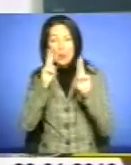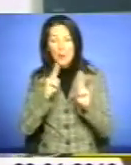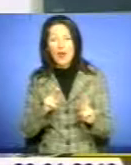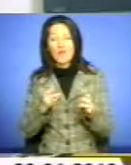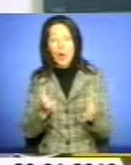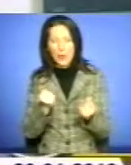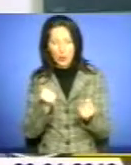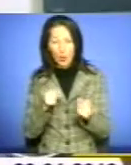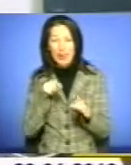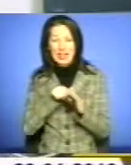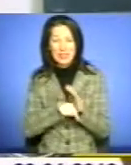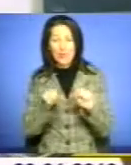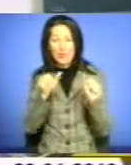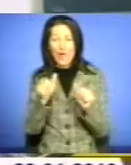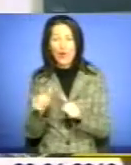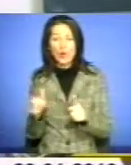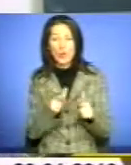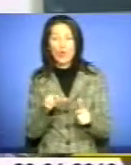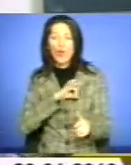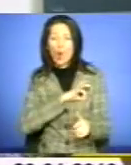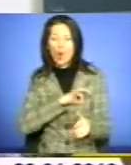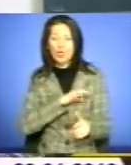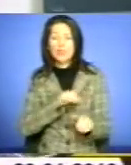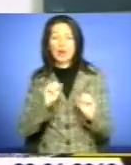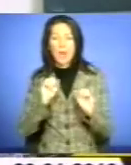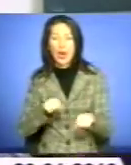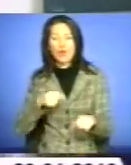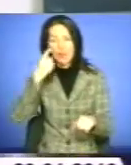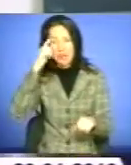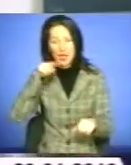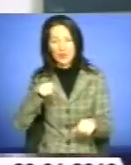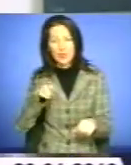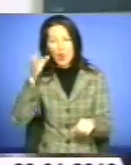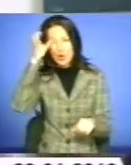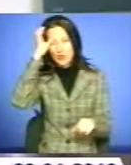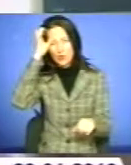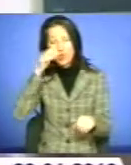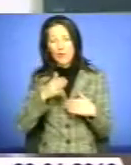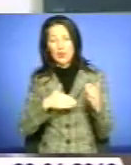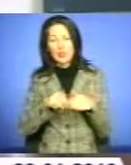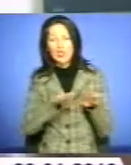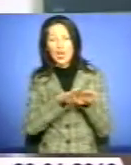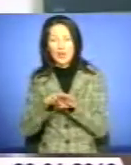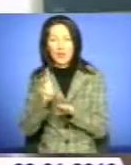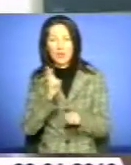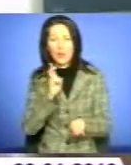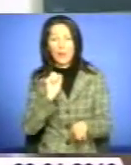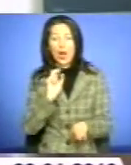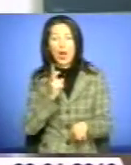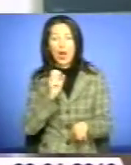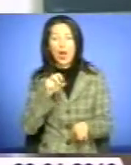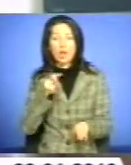прийому, зміст і форми підготовки юристів-правознавців. Освітніх кваліфікаційних рівнів як бакалавра,